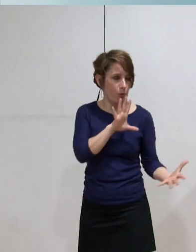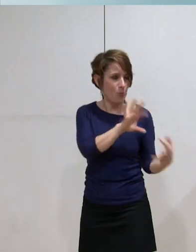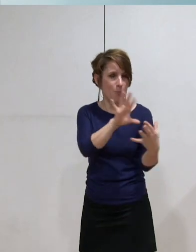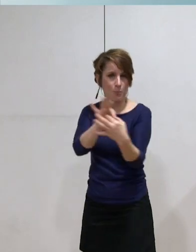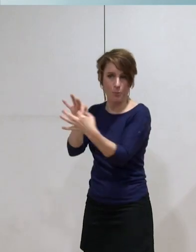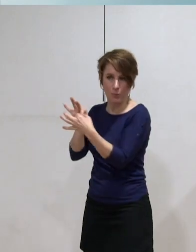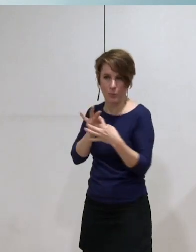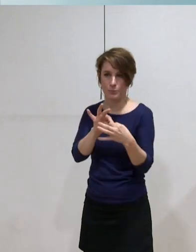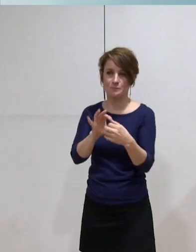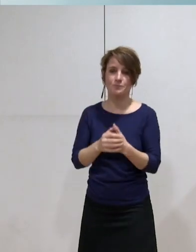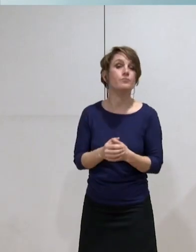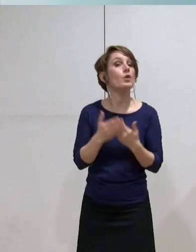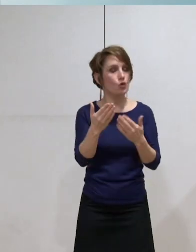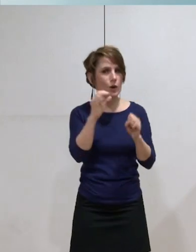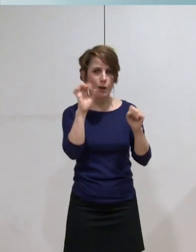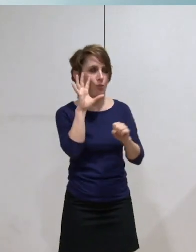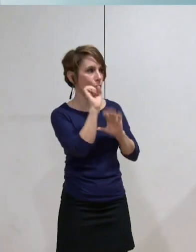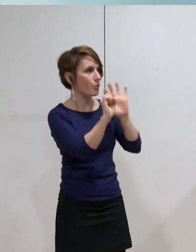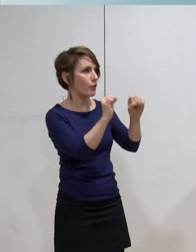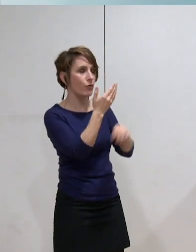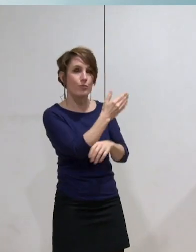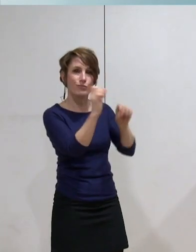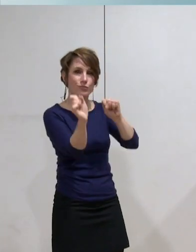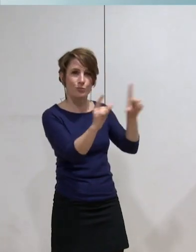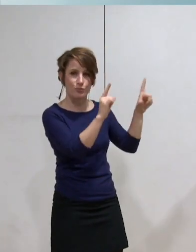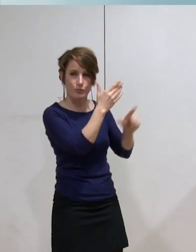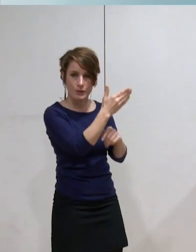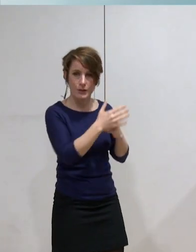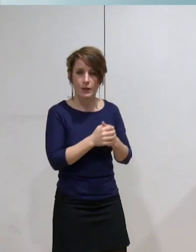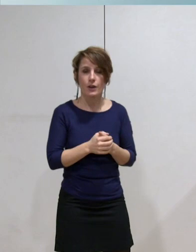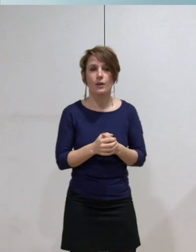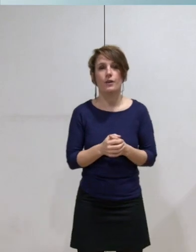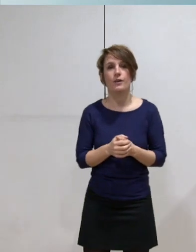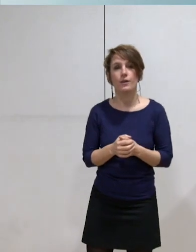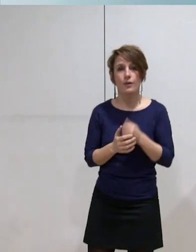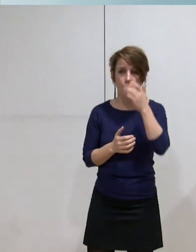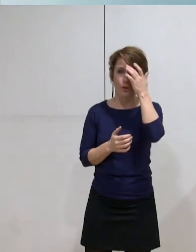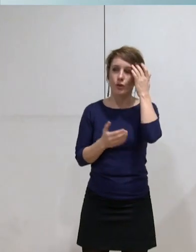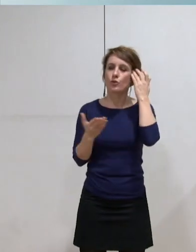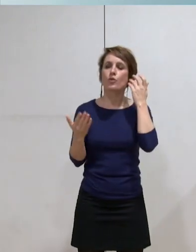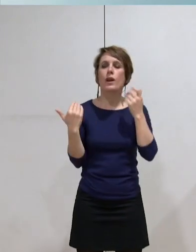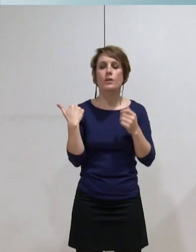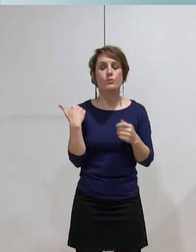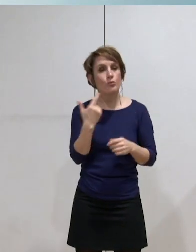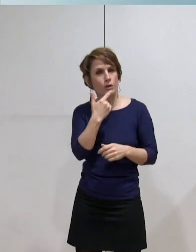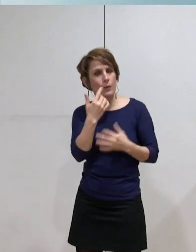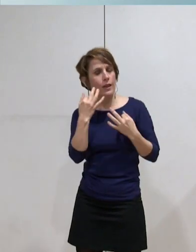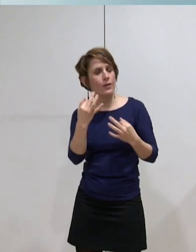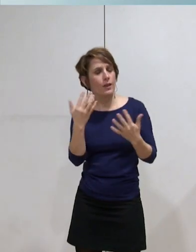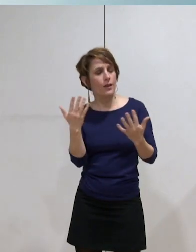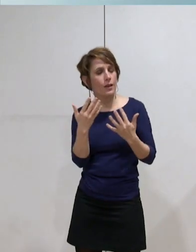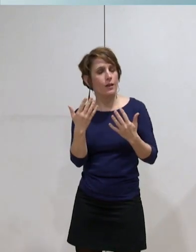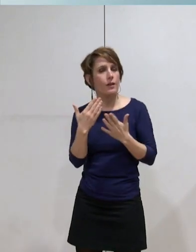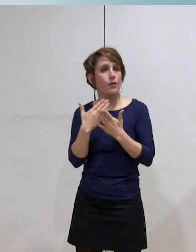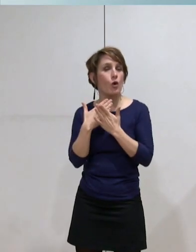vous pouvez là aussi apercevoir de façon assez concrète sur la diapo donc j'évoquais la dimension de